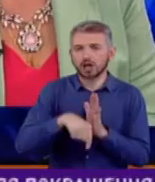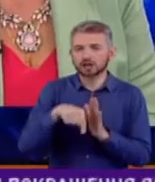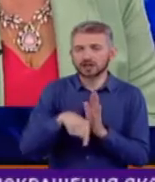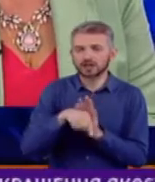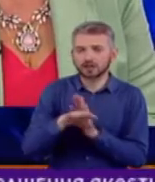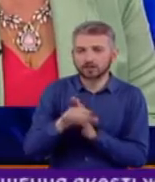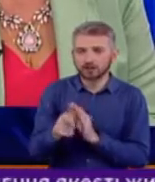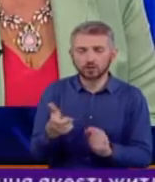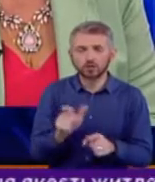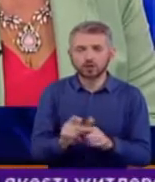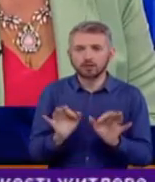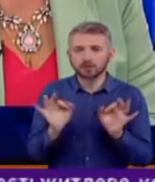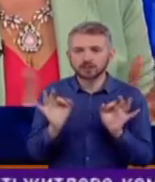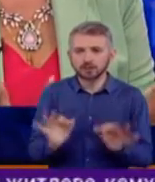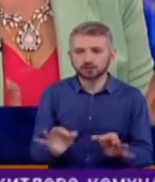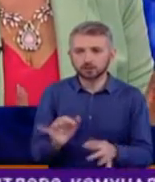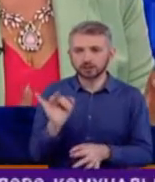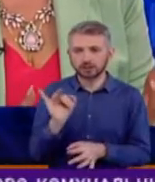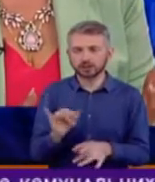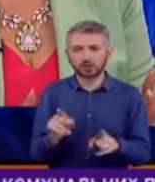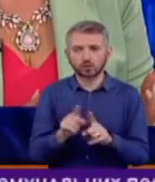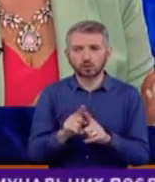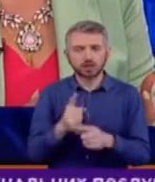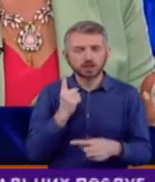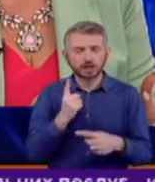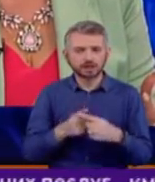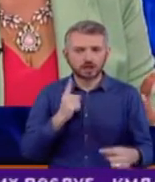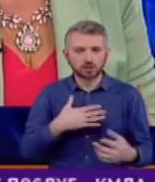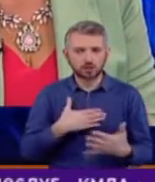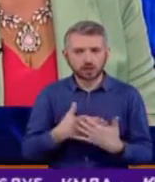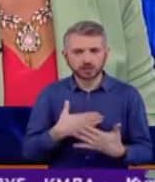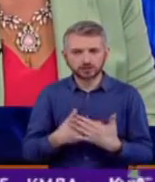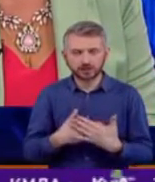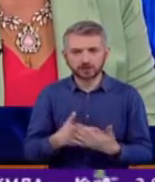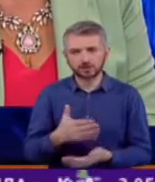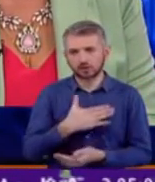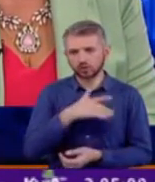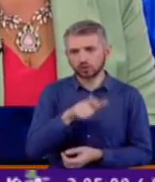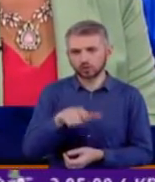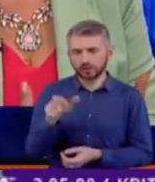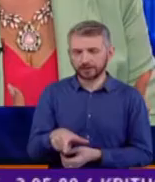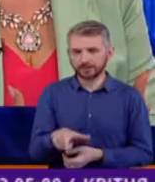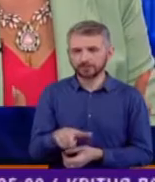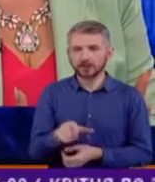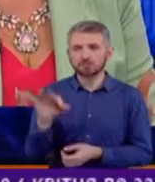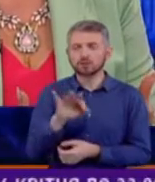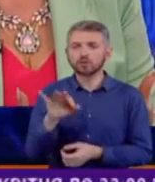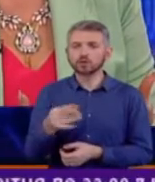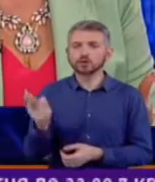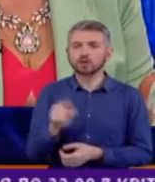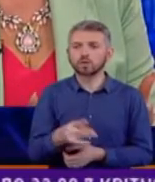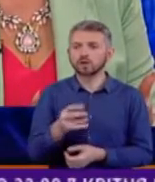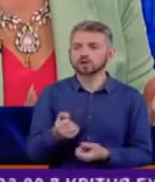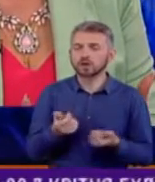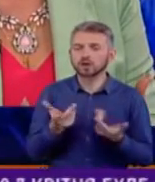характеризовать очень объективную и такую даже радикальную активность наших людей по поводу того,